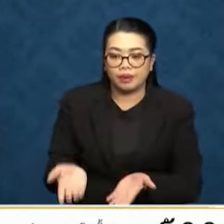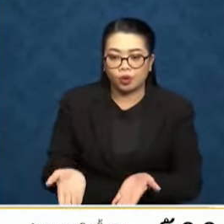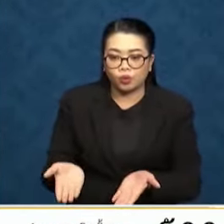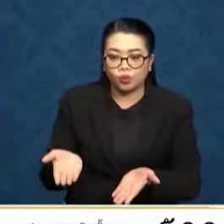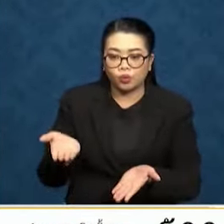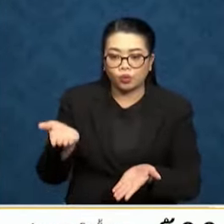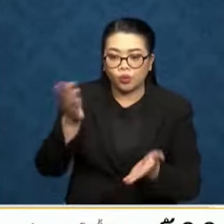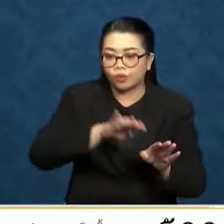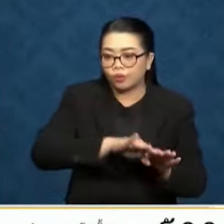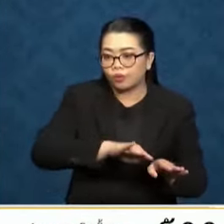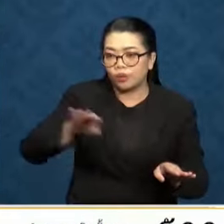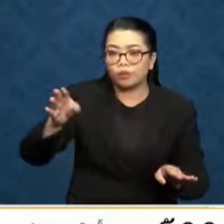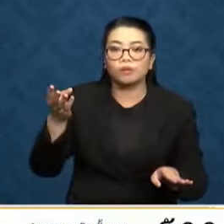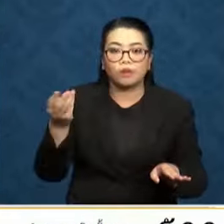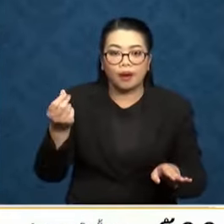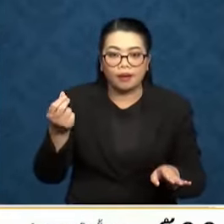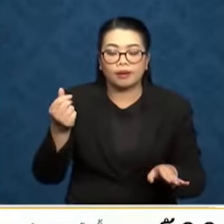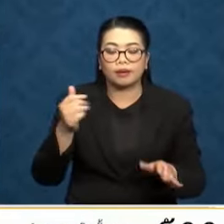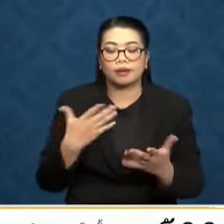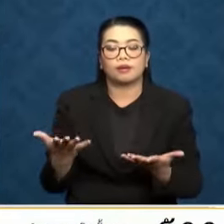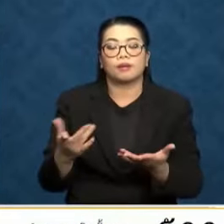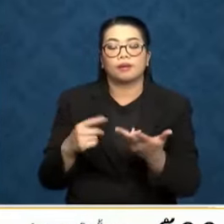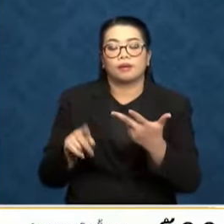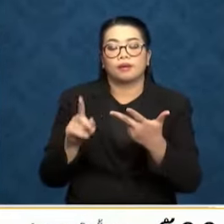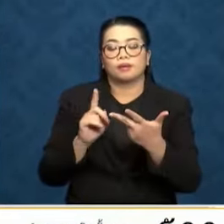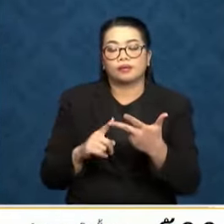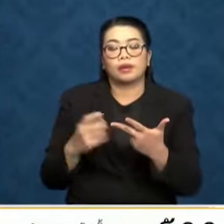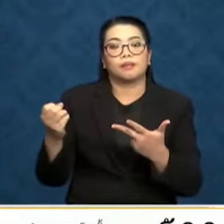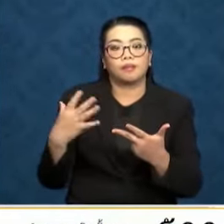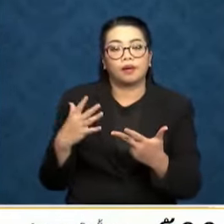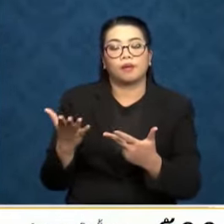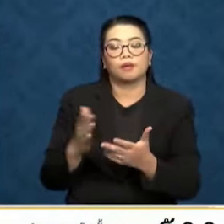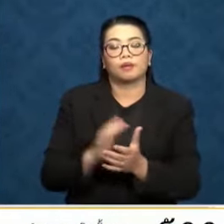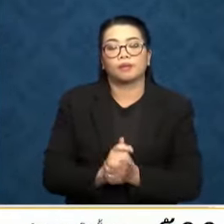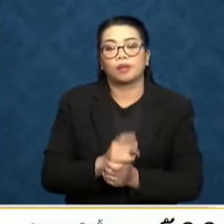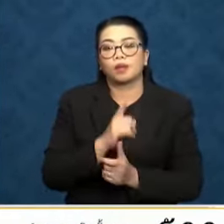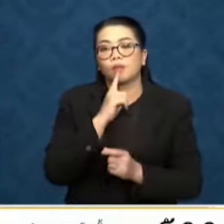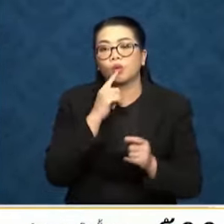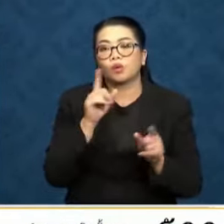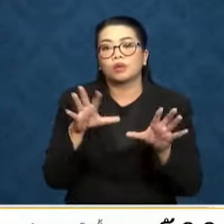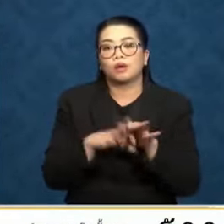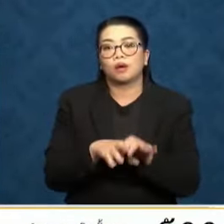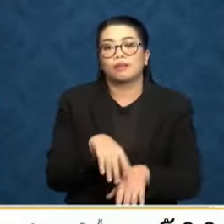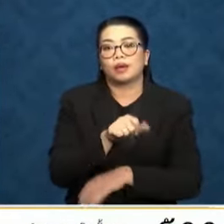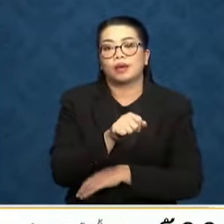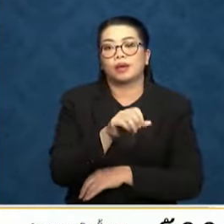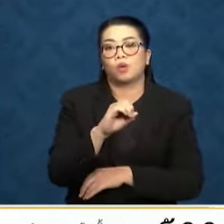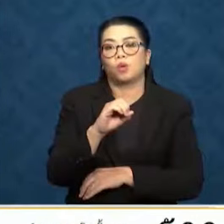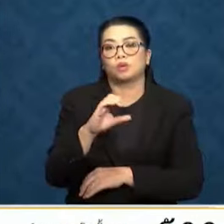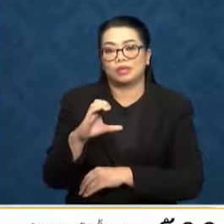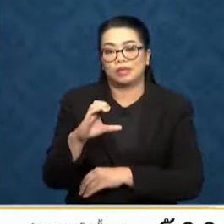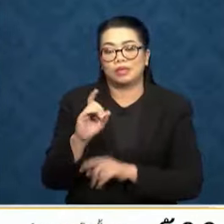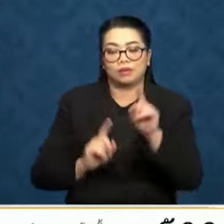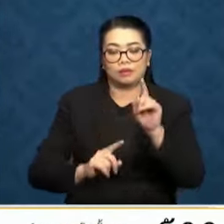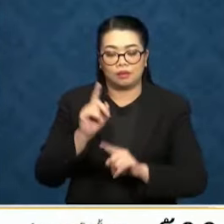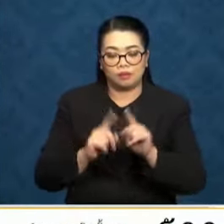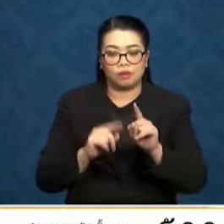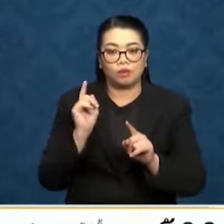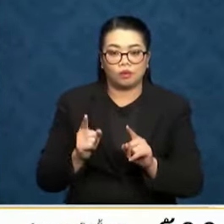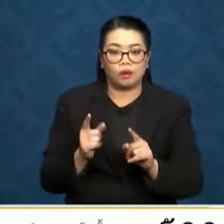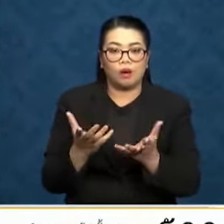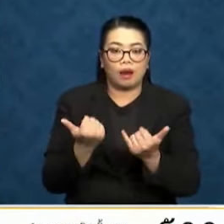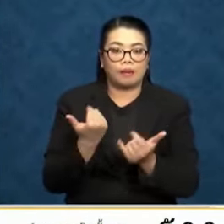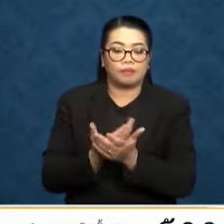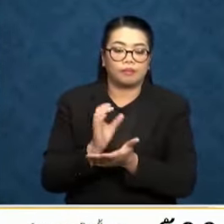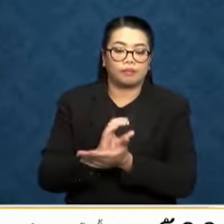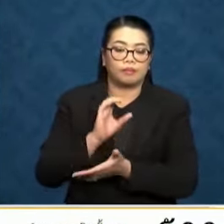คะหรืออีกหนึ่งตัวอย่างที่ท่านปกรวุฒิค่ะที่ได้พูดถึง aocนะคะตัวชี้วัดของ aocก็คือได้ได้รับงบ